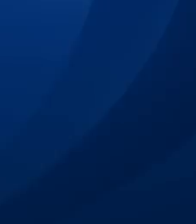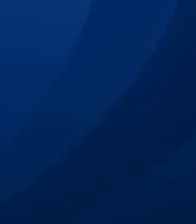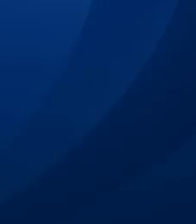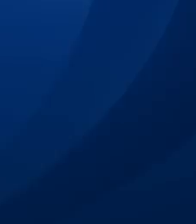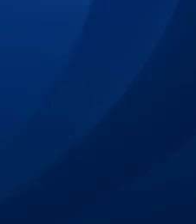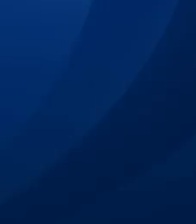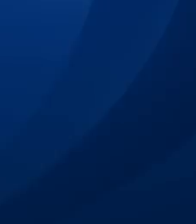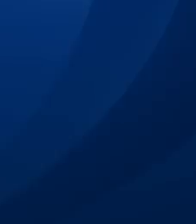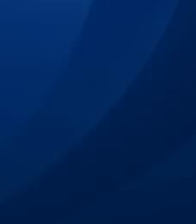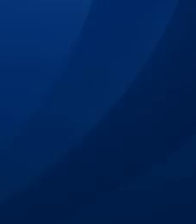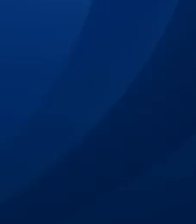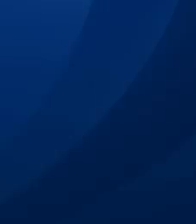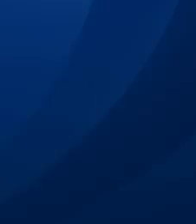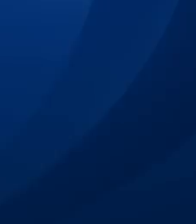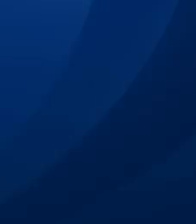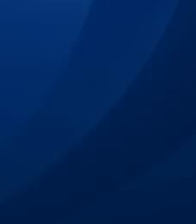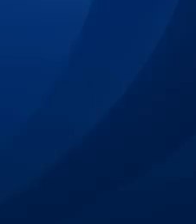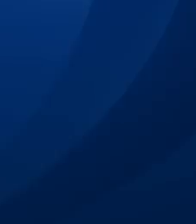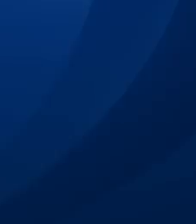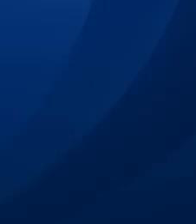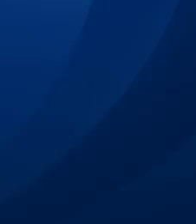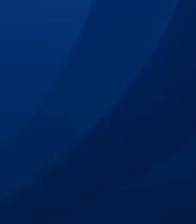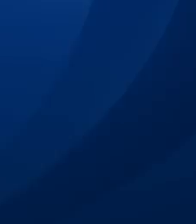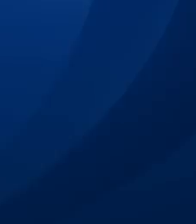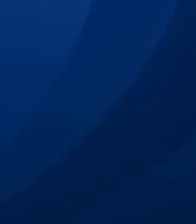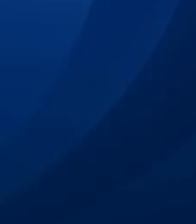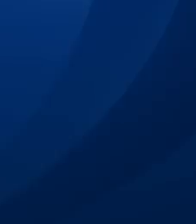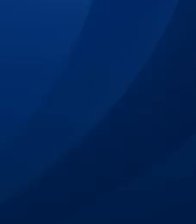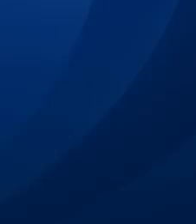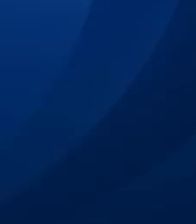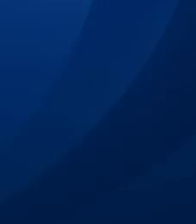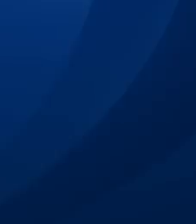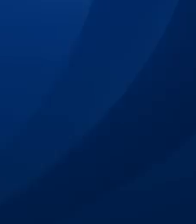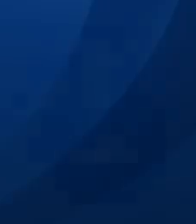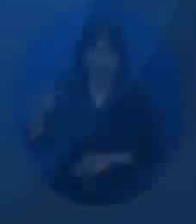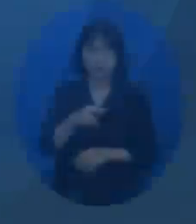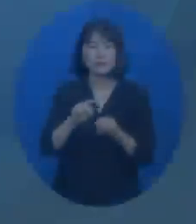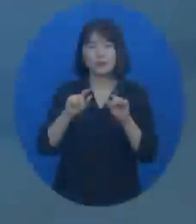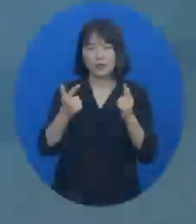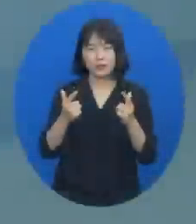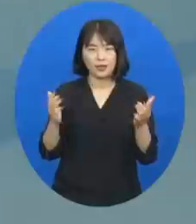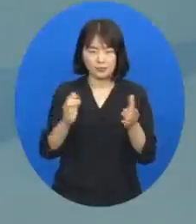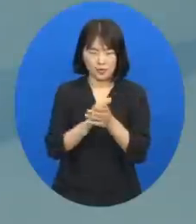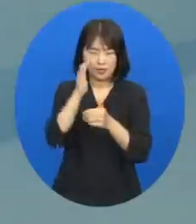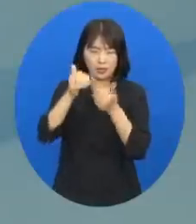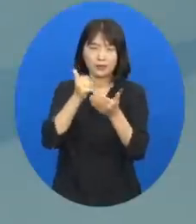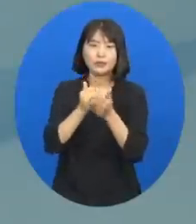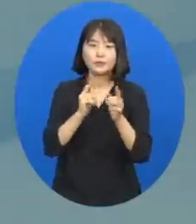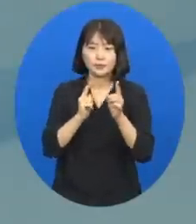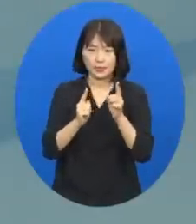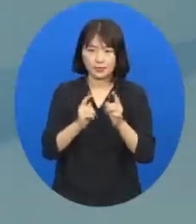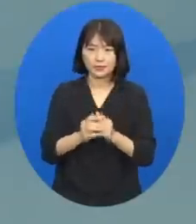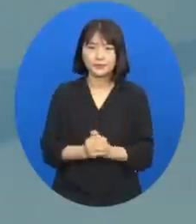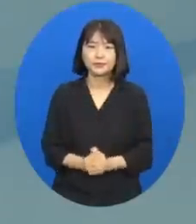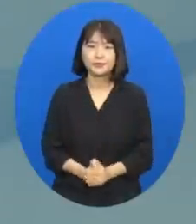장래가 있겠고 내 소망이 끊어지지 아니하리라 아멘 하나님의 말씀입니다